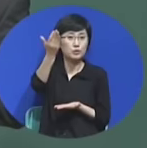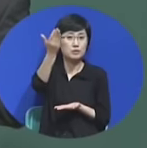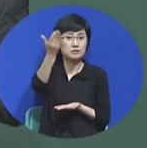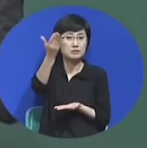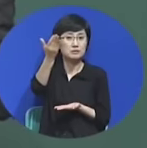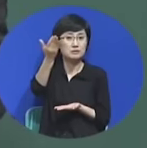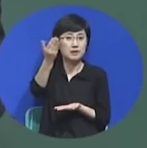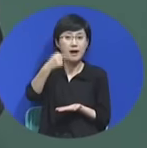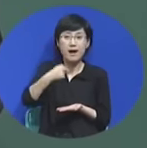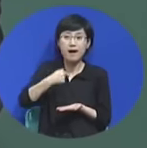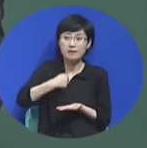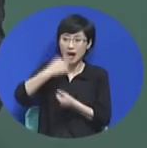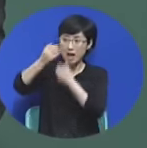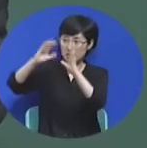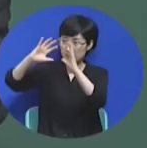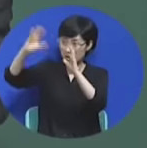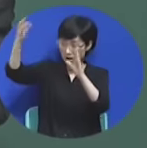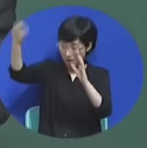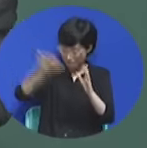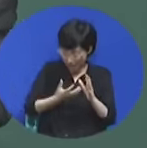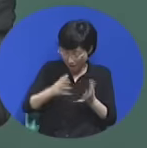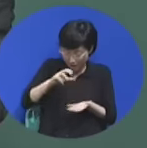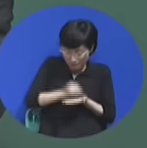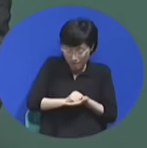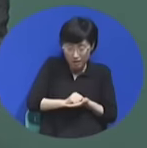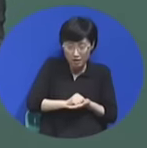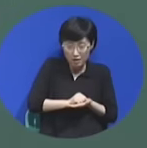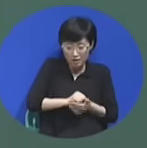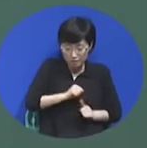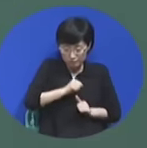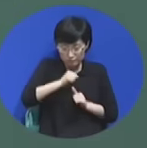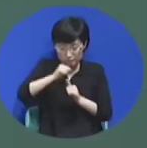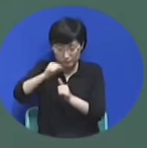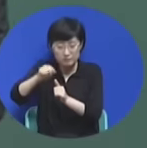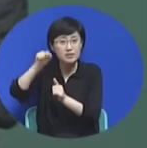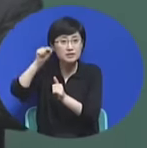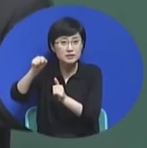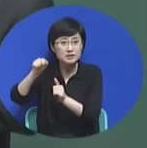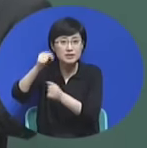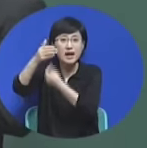是神的国进入我里面来掌握我。 그 나를 장악해 들어가는 것이 내가 하나님 나라를 사는 겁니다.